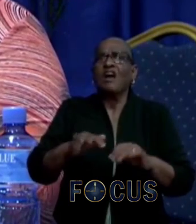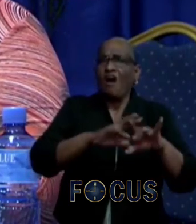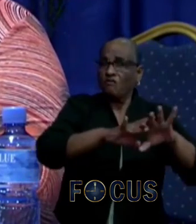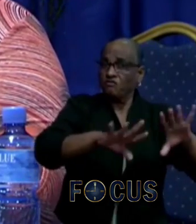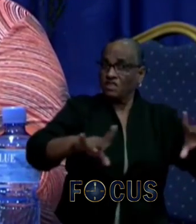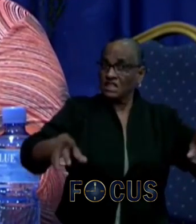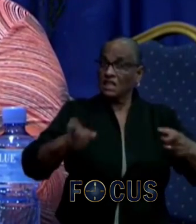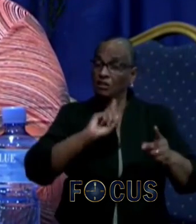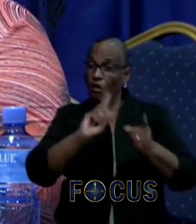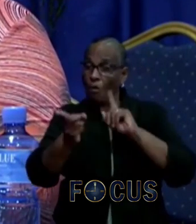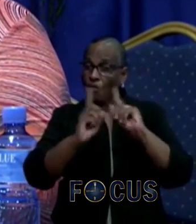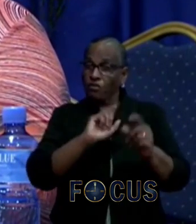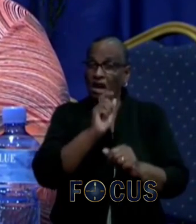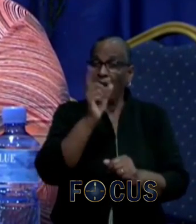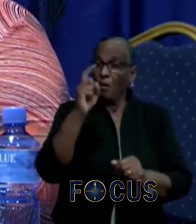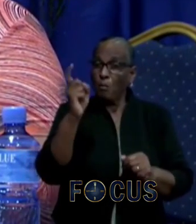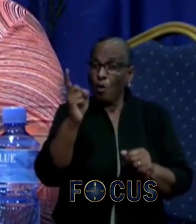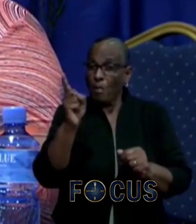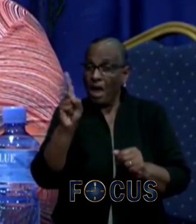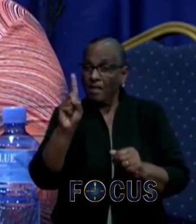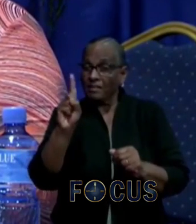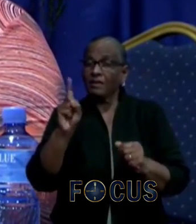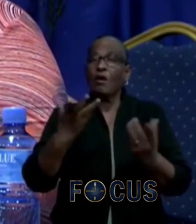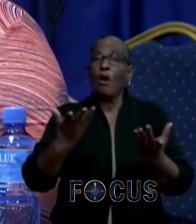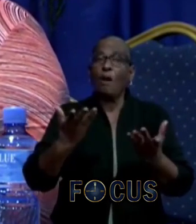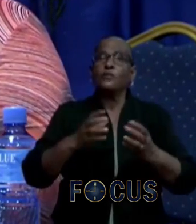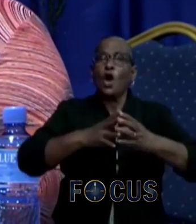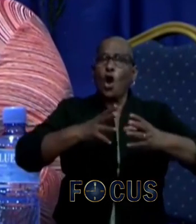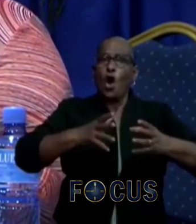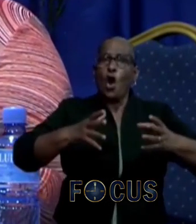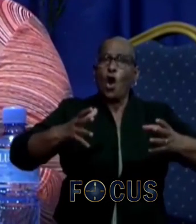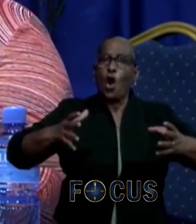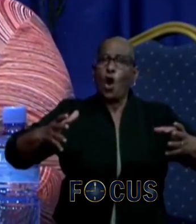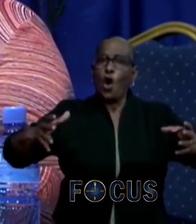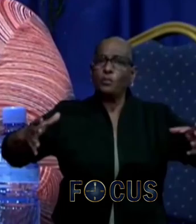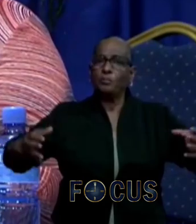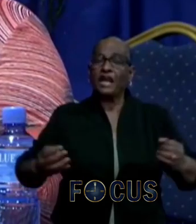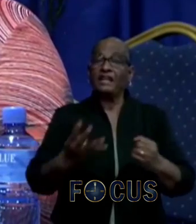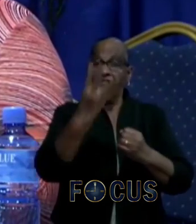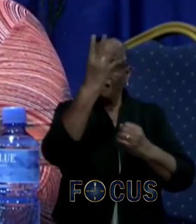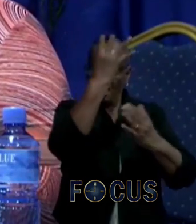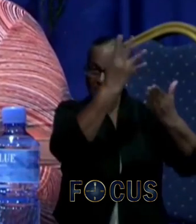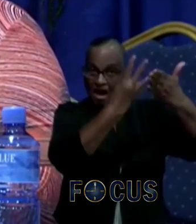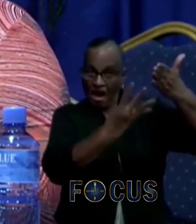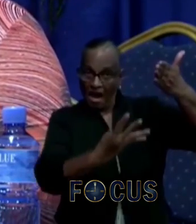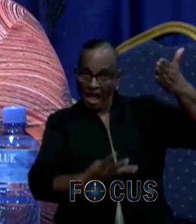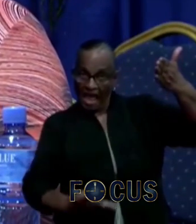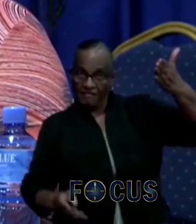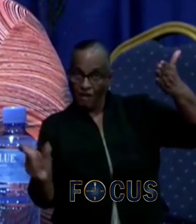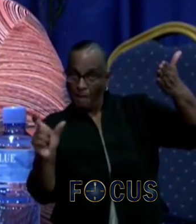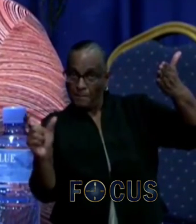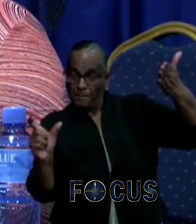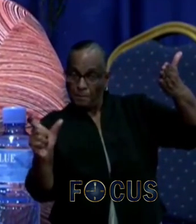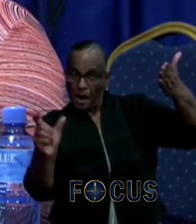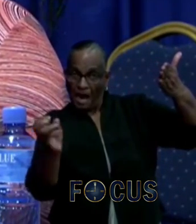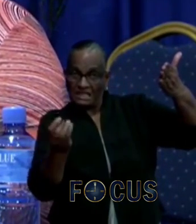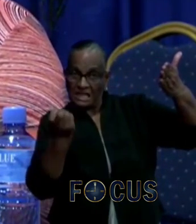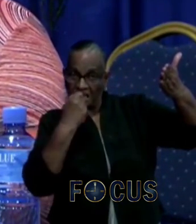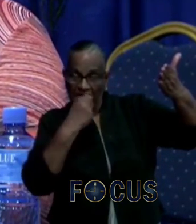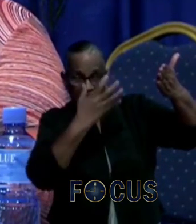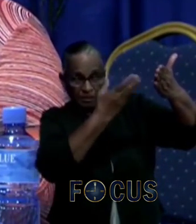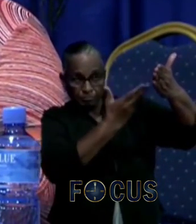diverse overlegmomenten geweest over met name de uitbreiding van de lijst met basisgoederen en